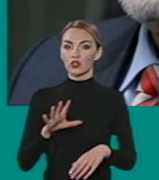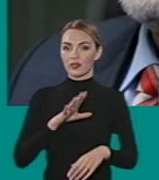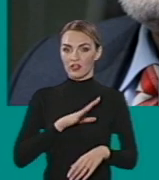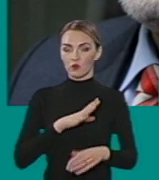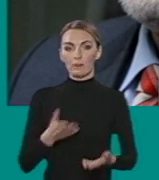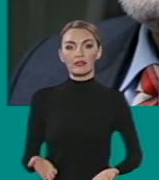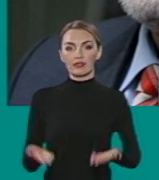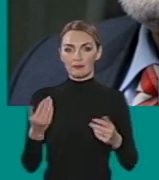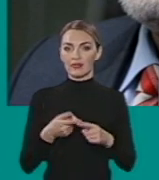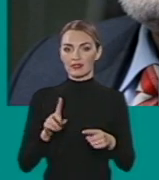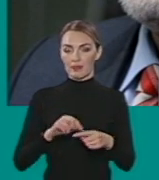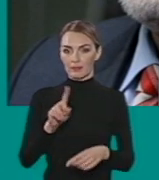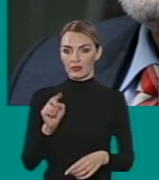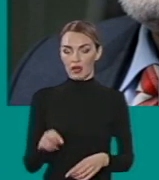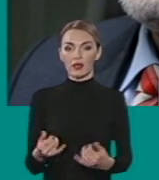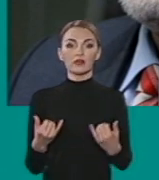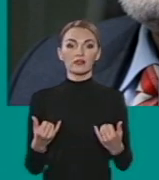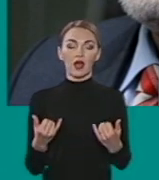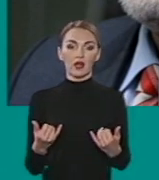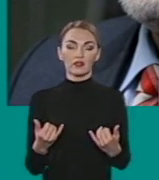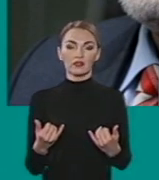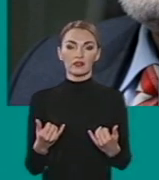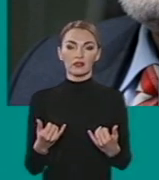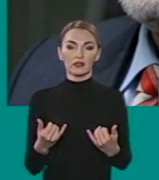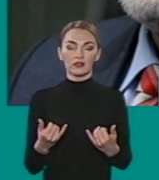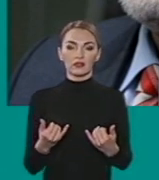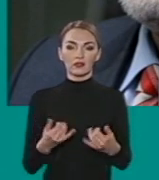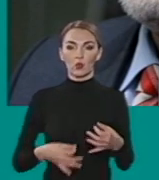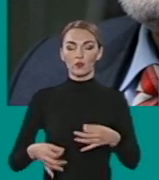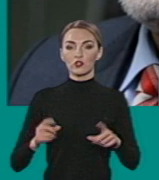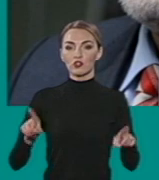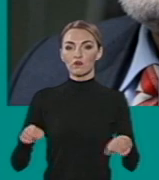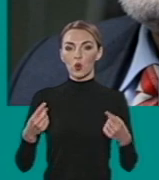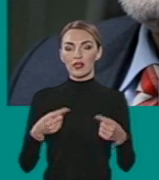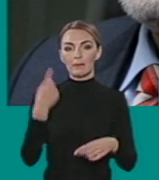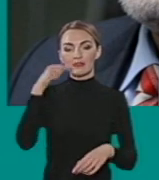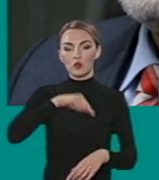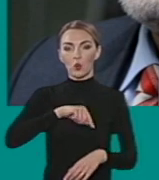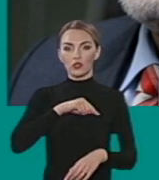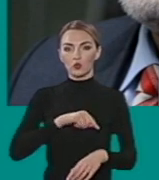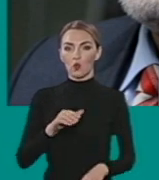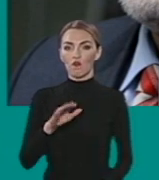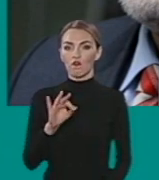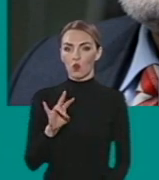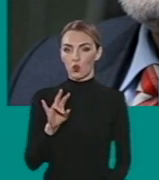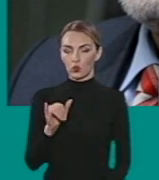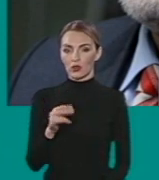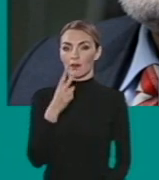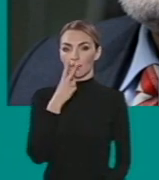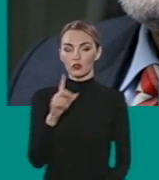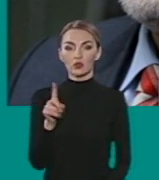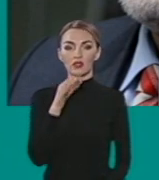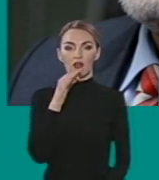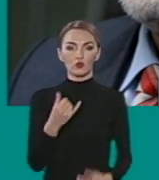це питання. А зараз іде така, знаєте, створення такого психологічного фону. Бачите, що